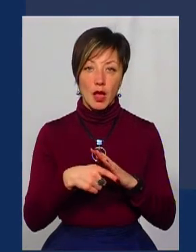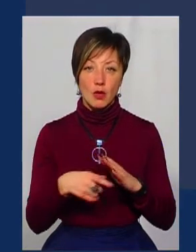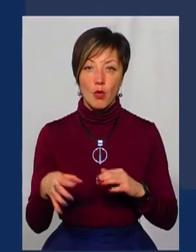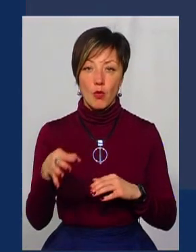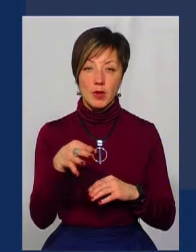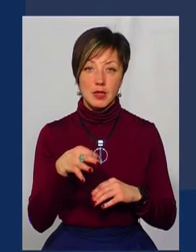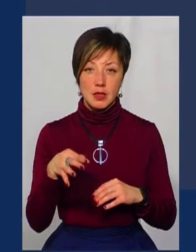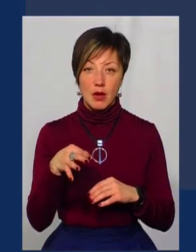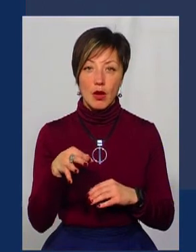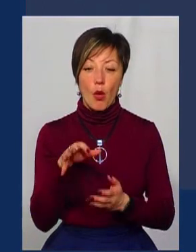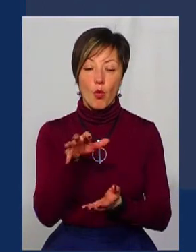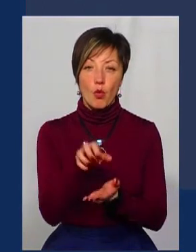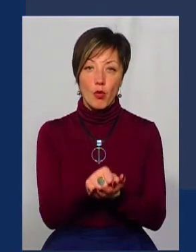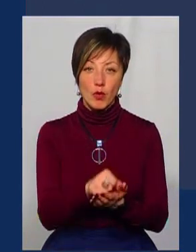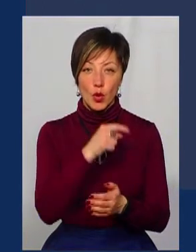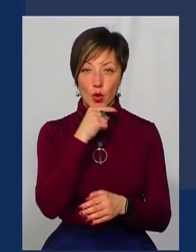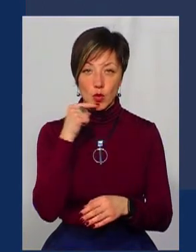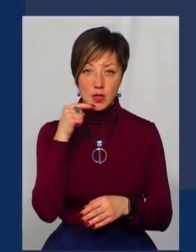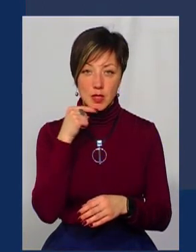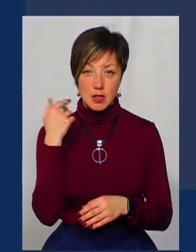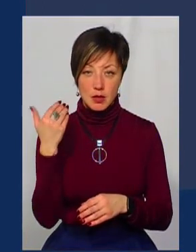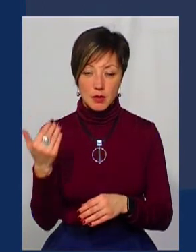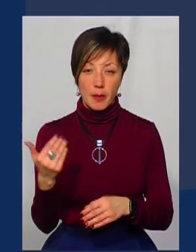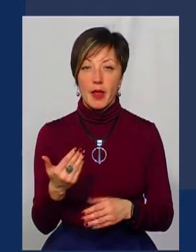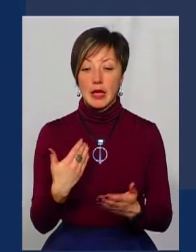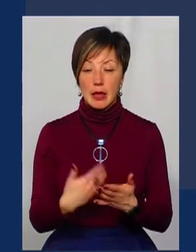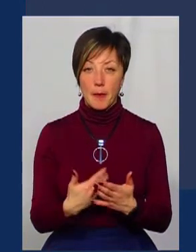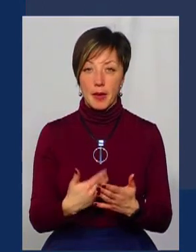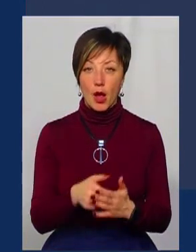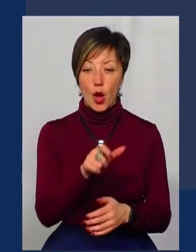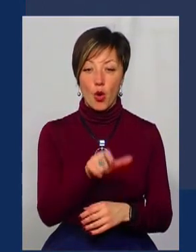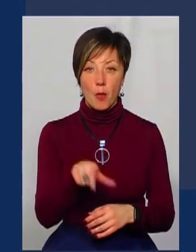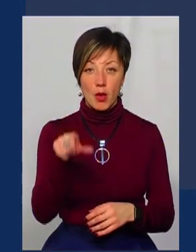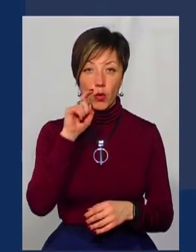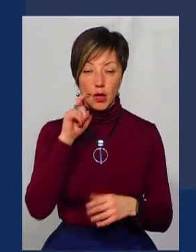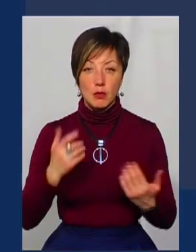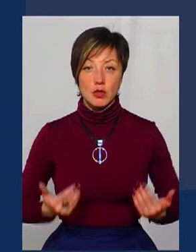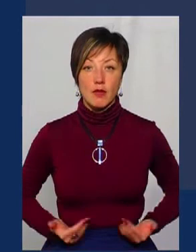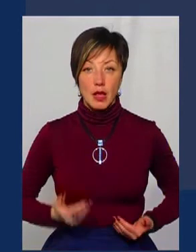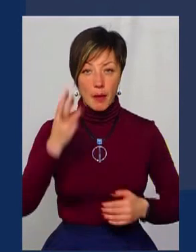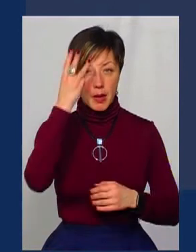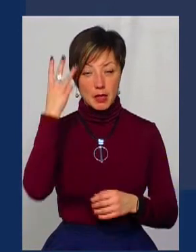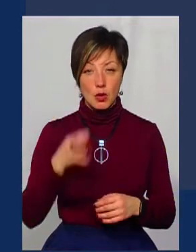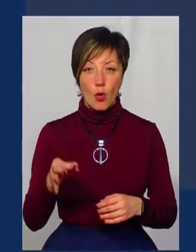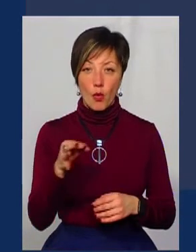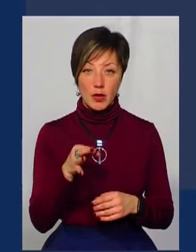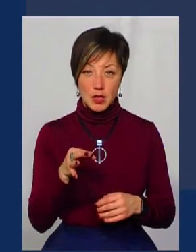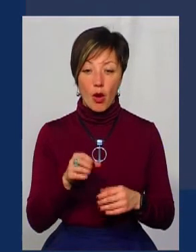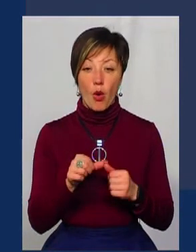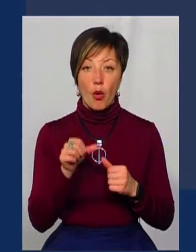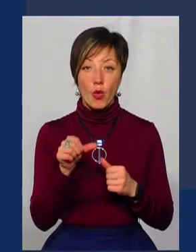числі на території тимчасово окупованої російськими окупантами. От що взяти, наприклад, громадянам України, які проживають у Хмельницькій області? Ну,